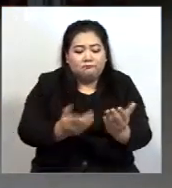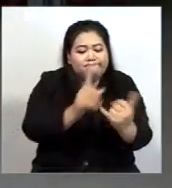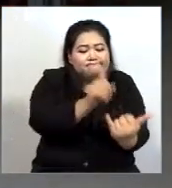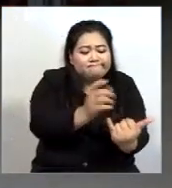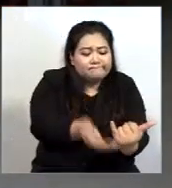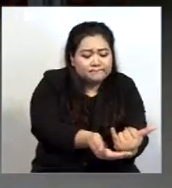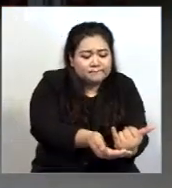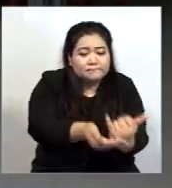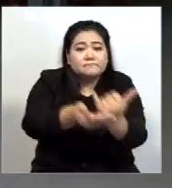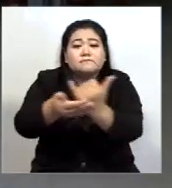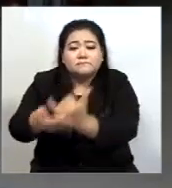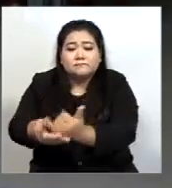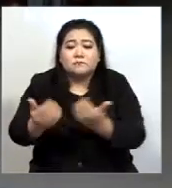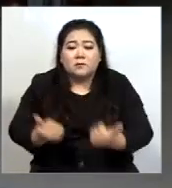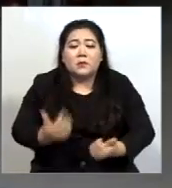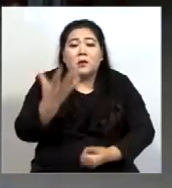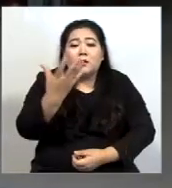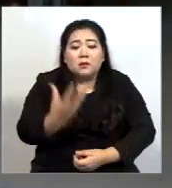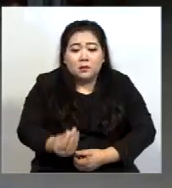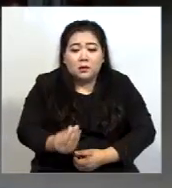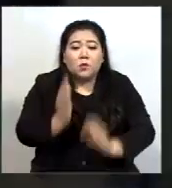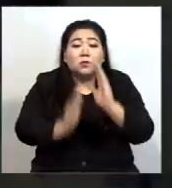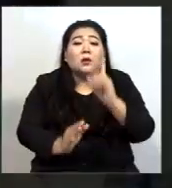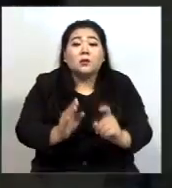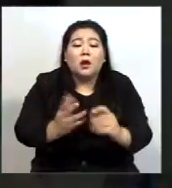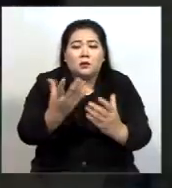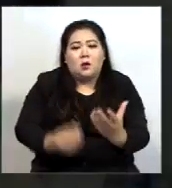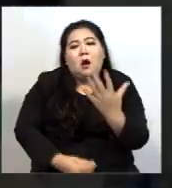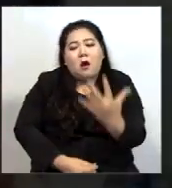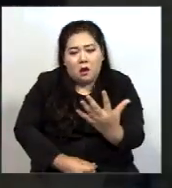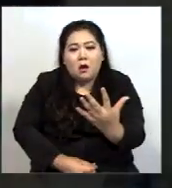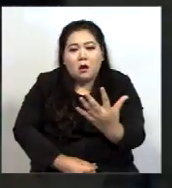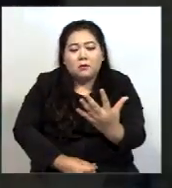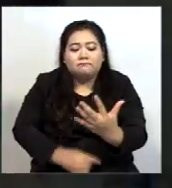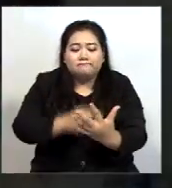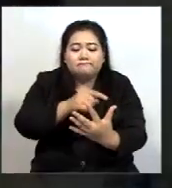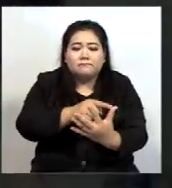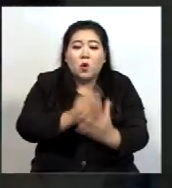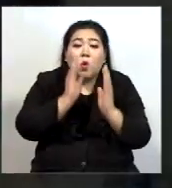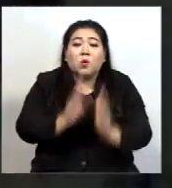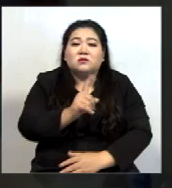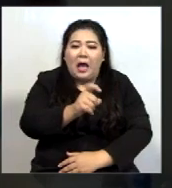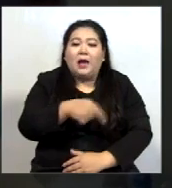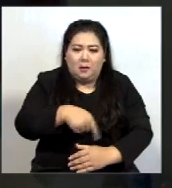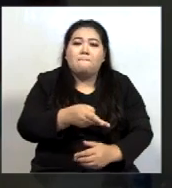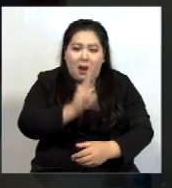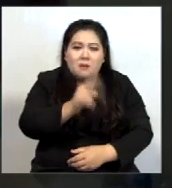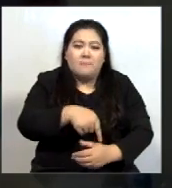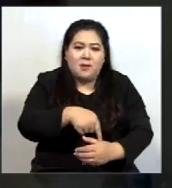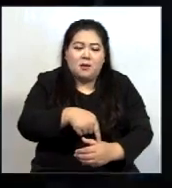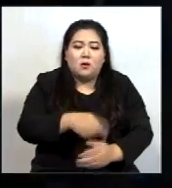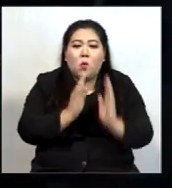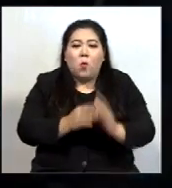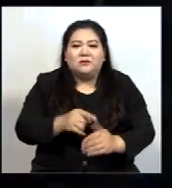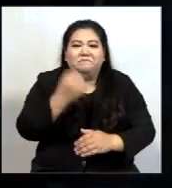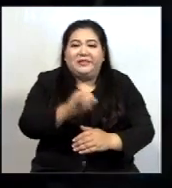างต่อเนื่องขณะนี้เหลือศพที่รอรับอยู่5ศพค่ะหนึ่งในนั้นก็คือศพของผู้ก่อเหตุด้านนายแพทย์เกียรติ